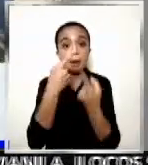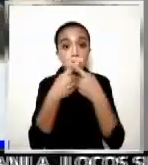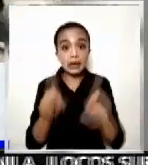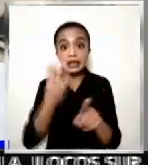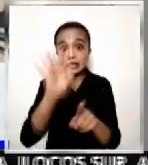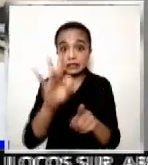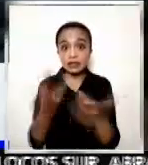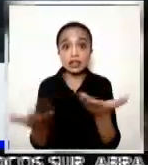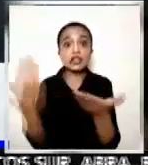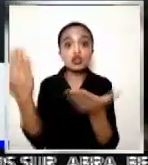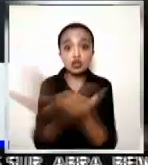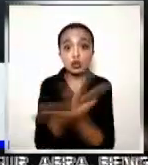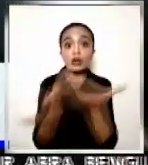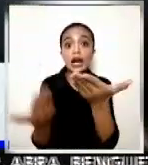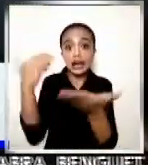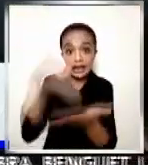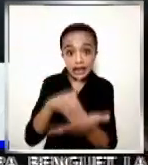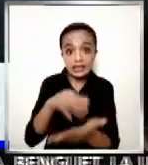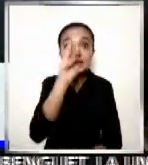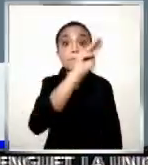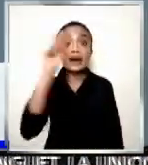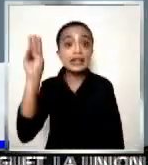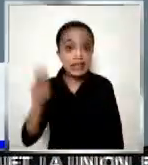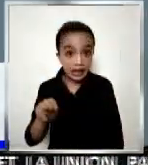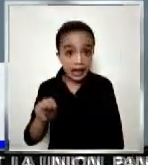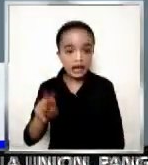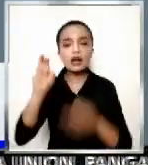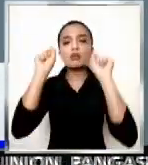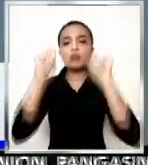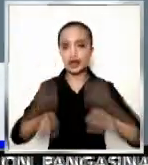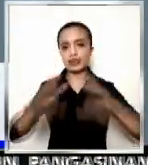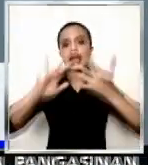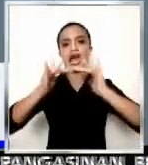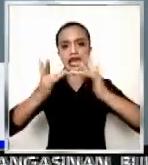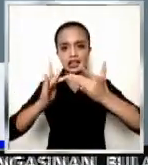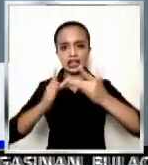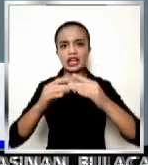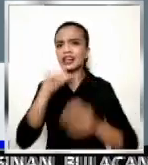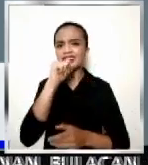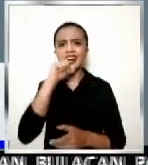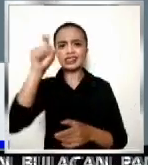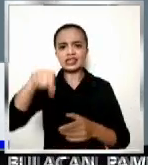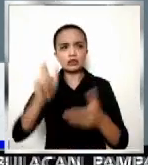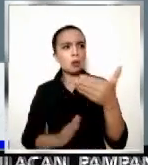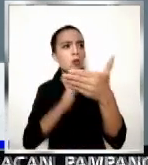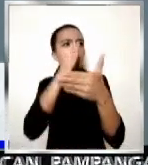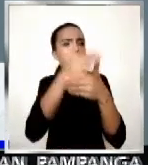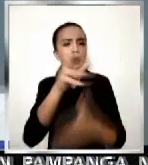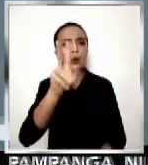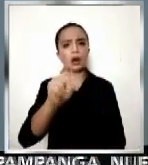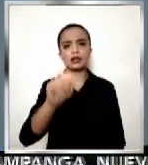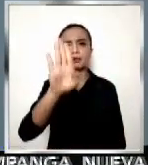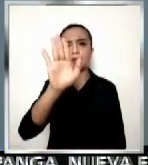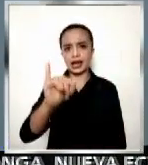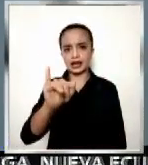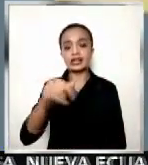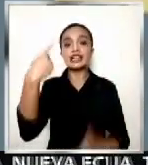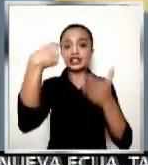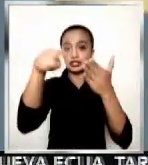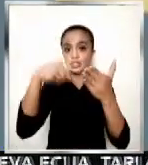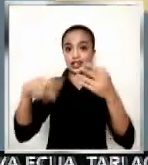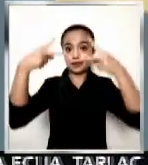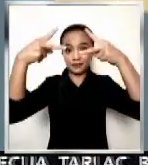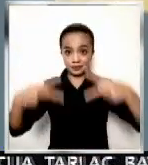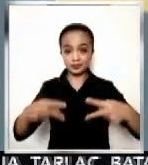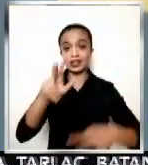clearance sa Metro Manila, pwede na itong online at wala ng personal appearance. Bisitahin lamang ang website ng NBI, fill